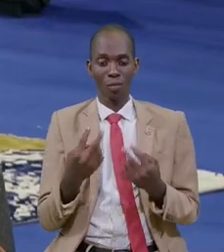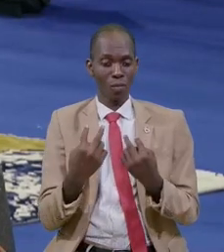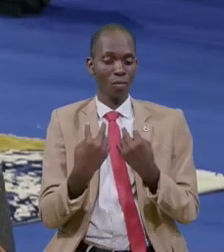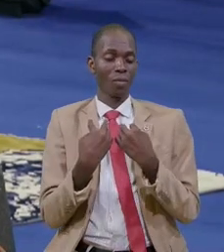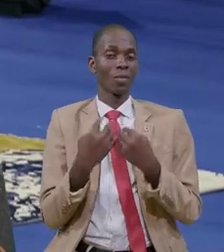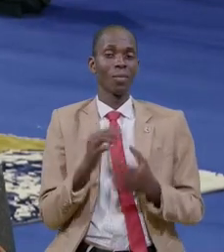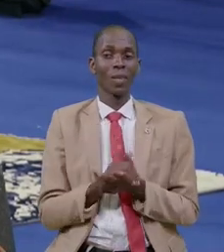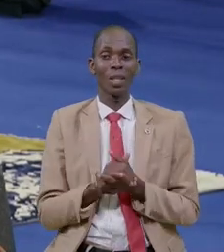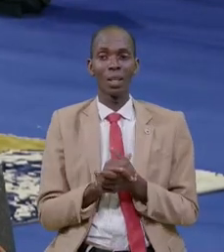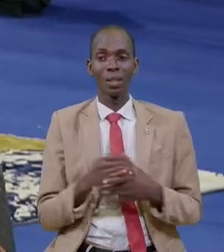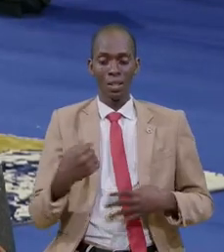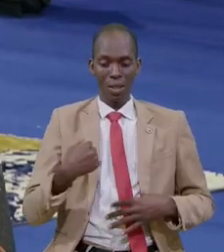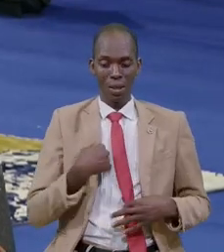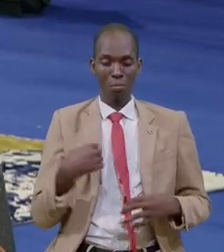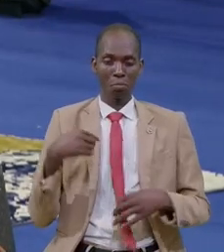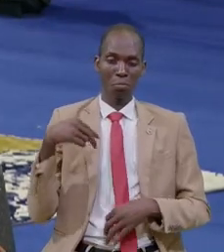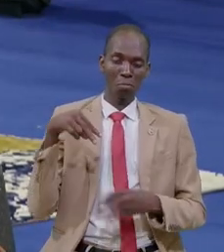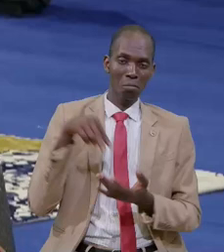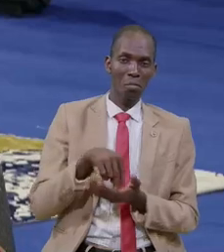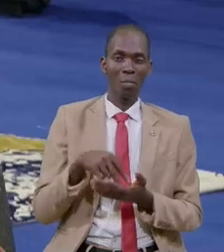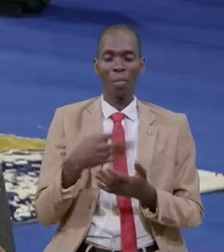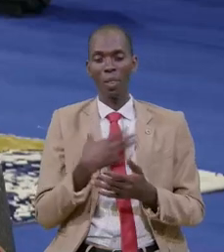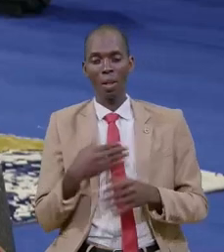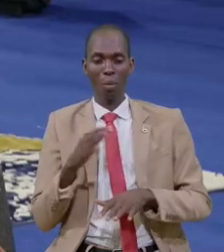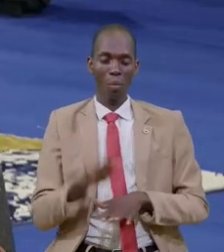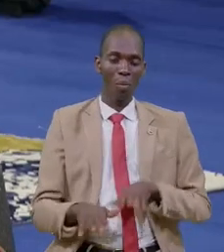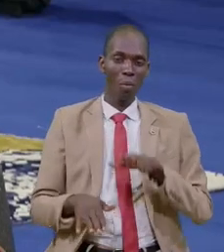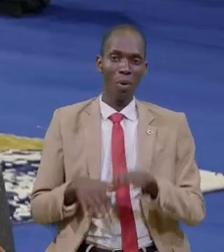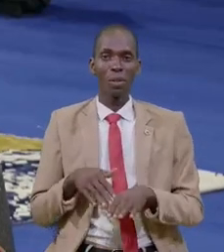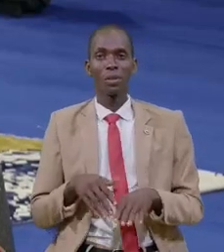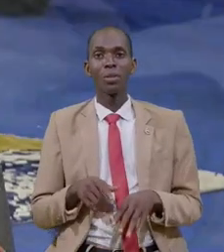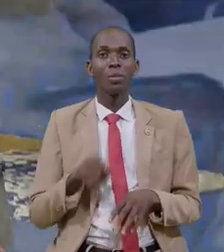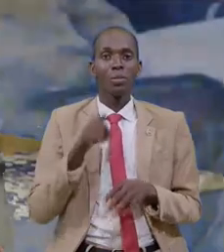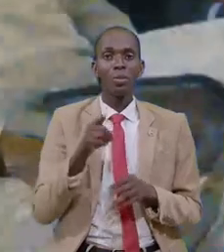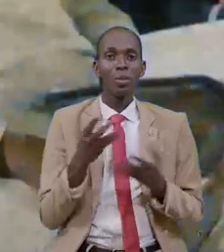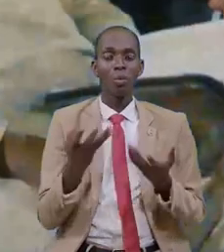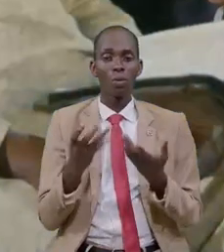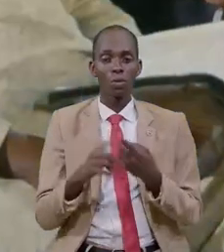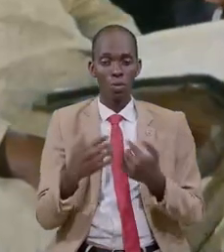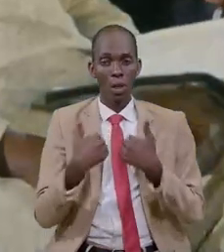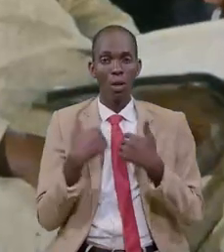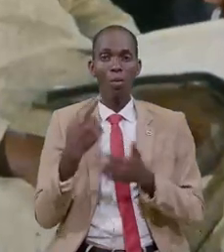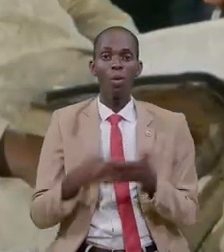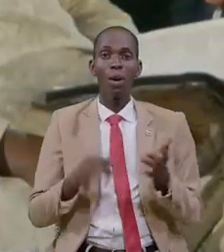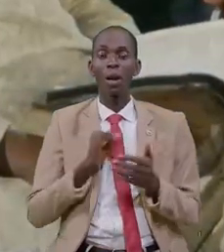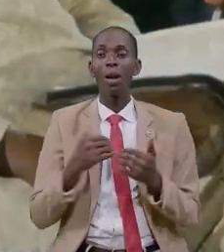Regardez-moi. Je suis debout, je marche, je bouge. Tu veux avoir ce que j'ai?